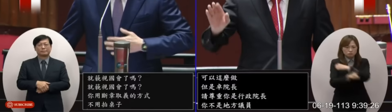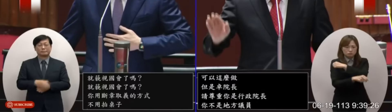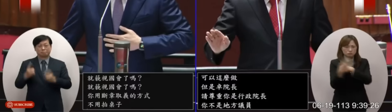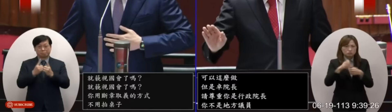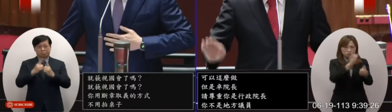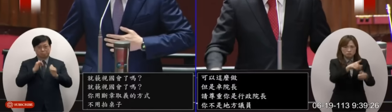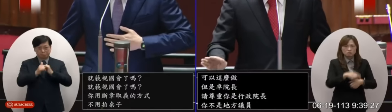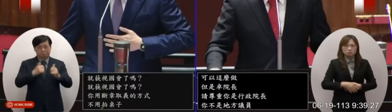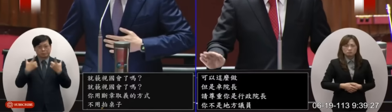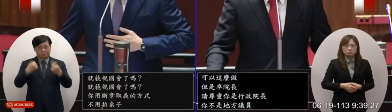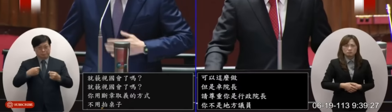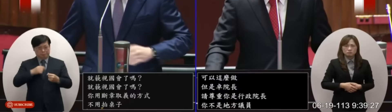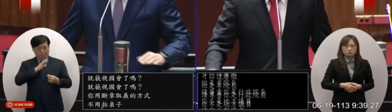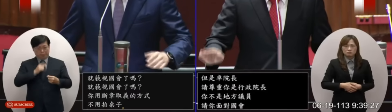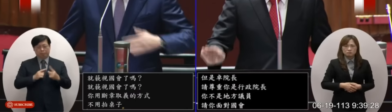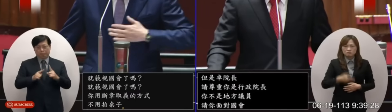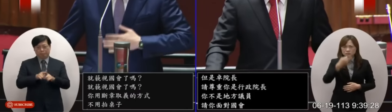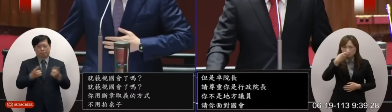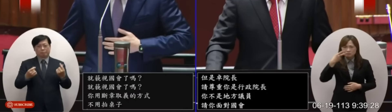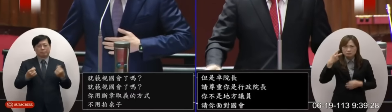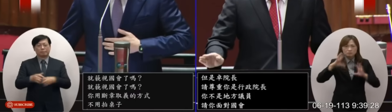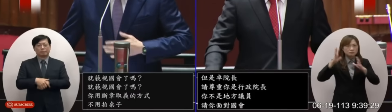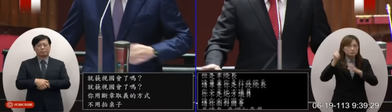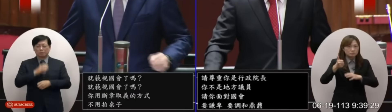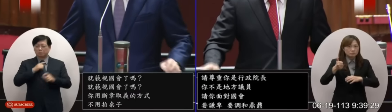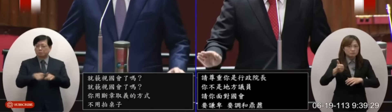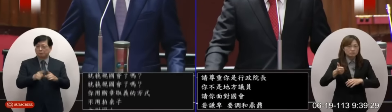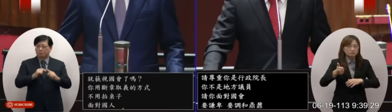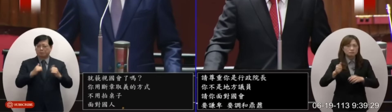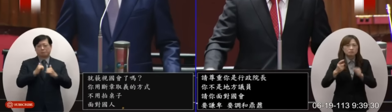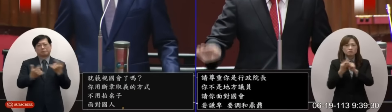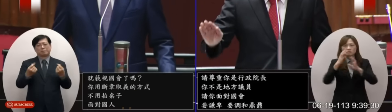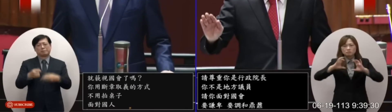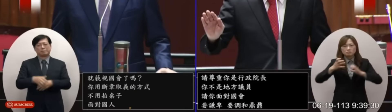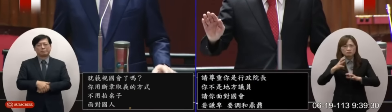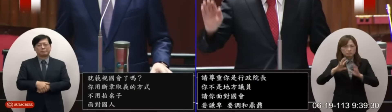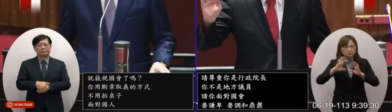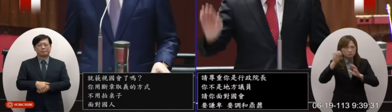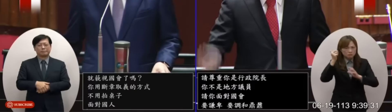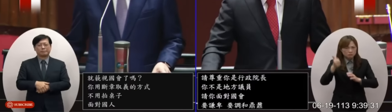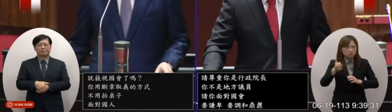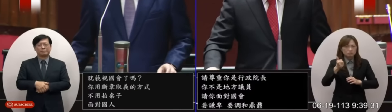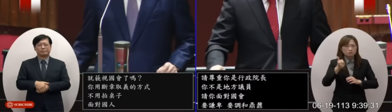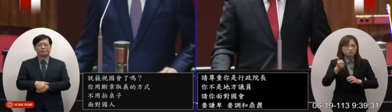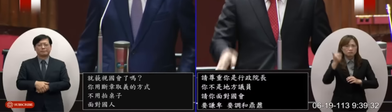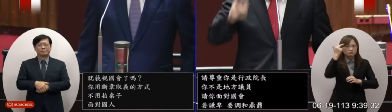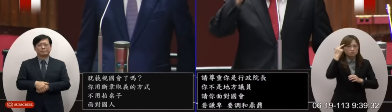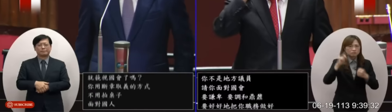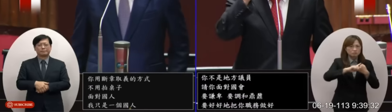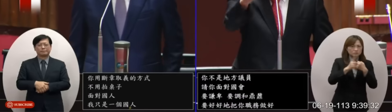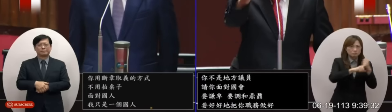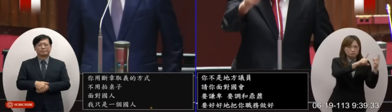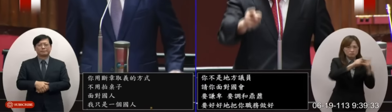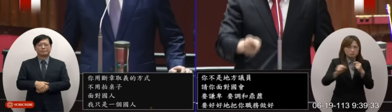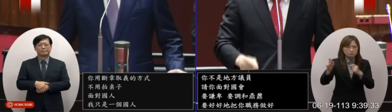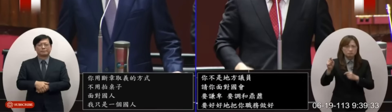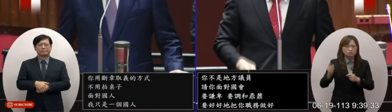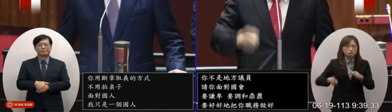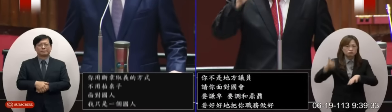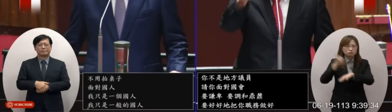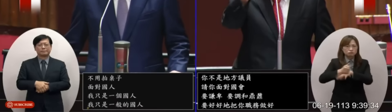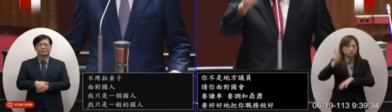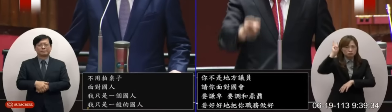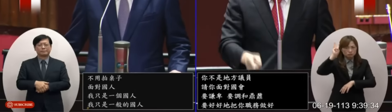对国人，我只是一个国人， 赖清德 是一般的国人， 中华民国总统按照宪法来宣誓就职，请不要再推两